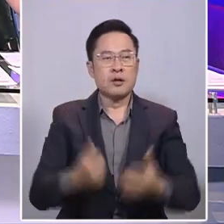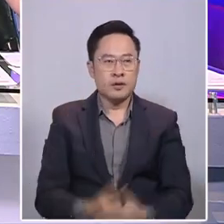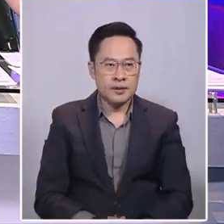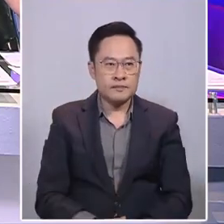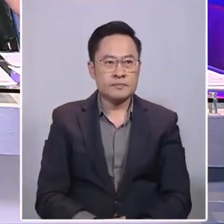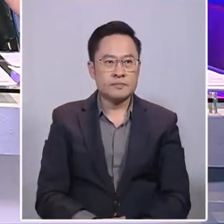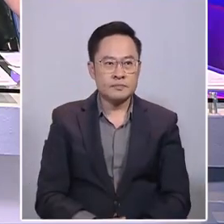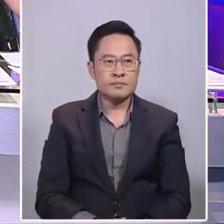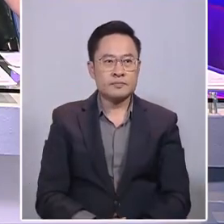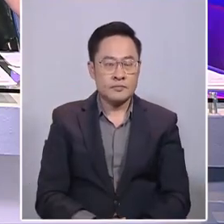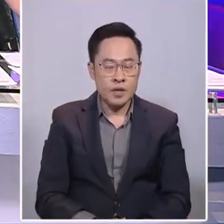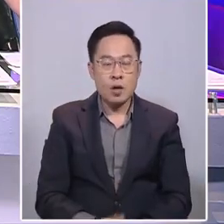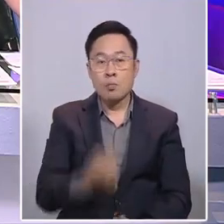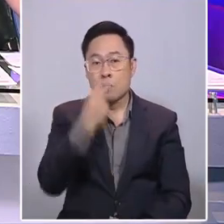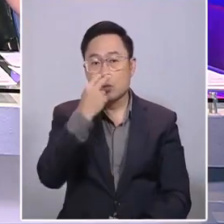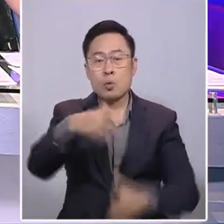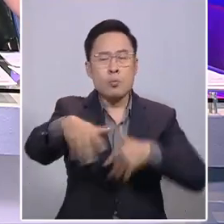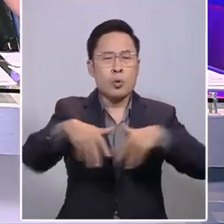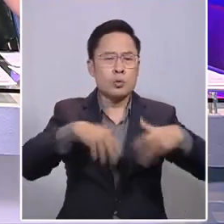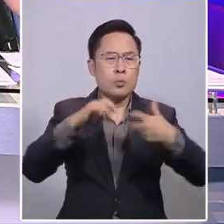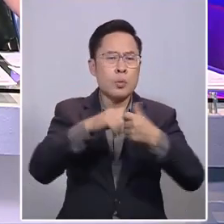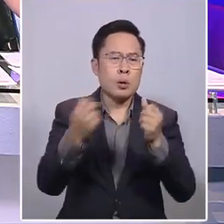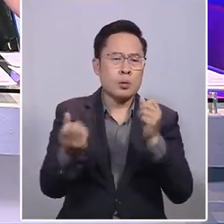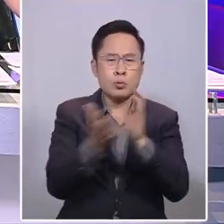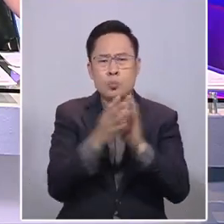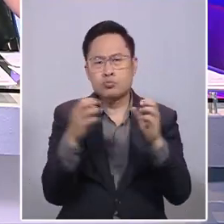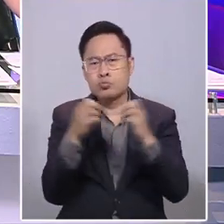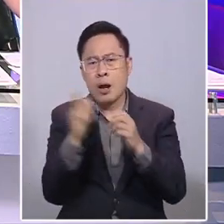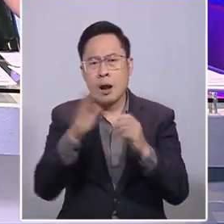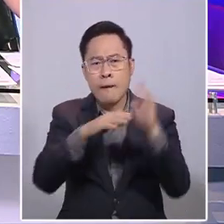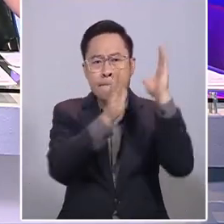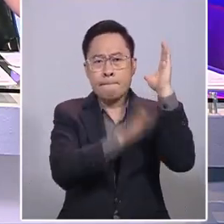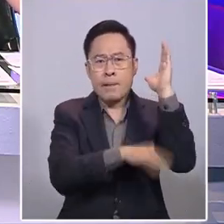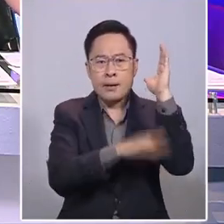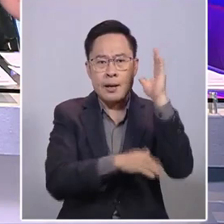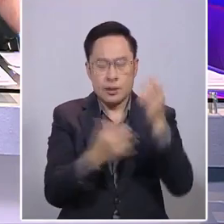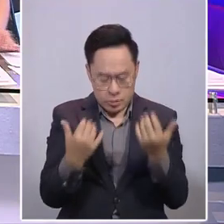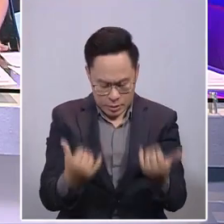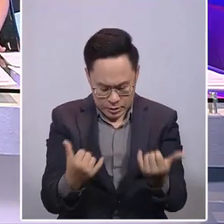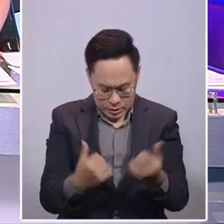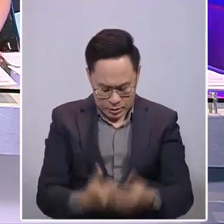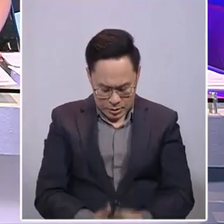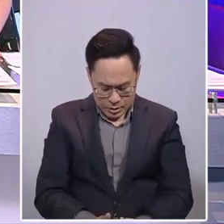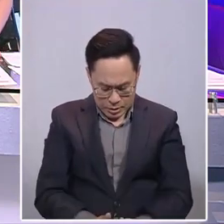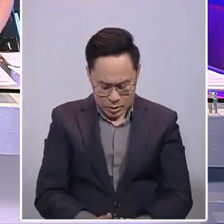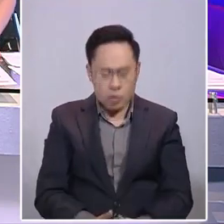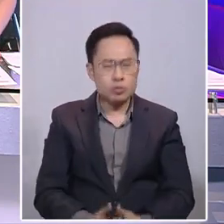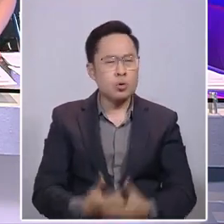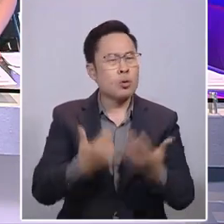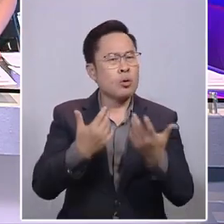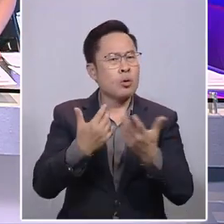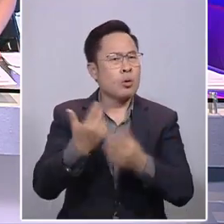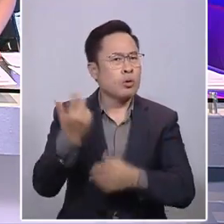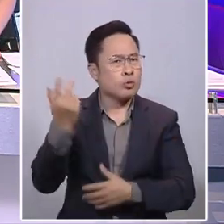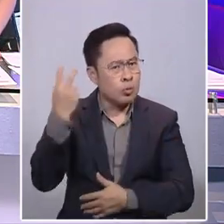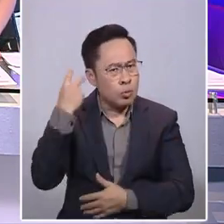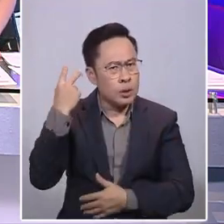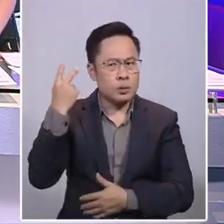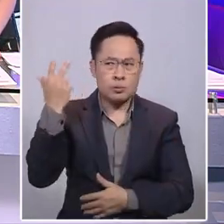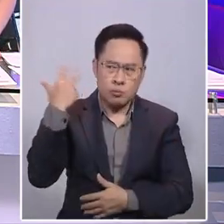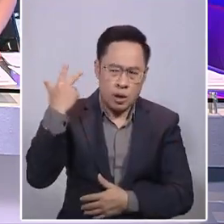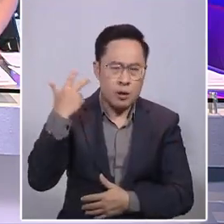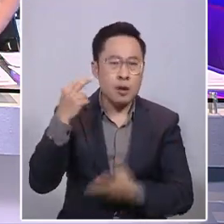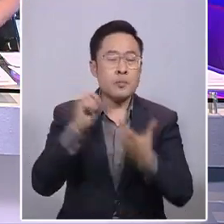อ่ะไปดูอีกหนึ่งเรื่องความเดือดร้อนของพี่น้องประชาชนโดยเฉพาะพื้นที่ภาคใต้นะครับในช่วง 2-3 วันที่ผ่านมาหลายพื้นที่ตอนบนอาจจะม